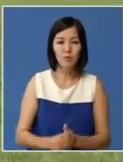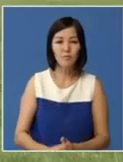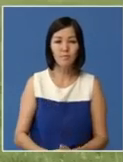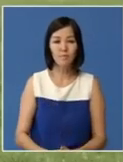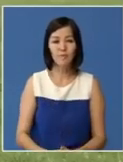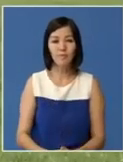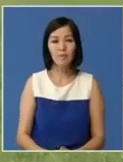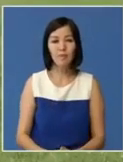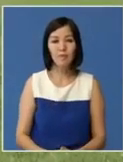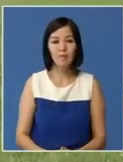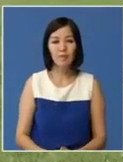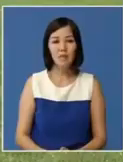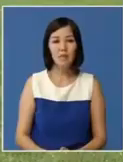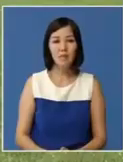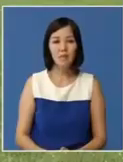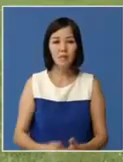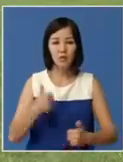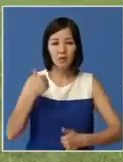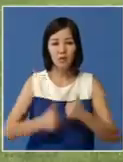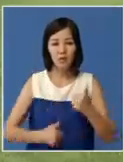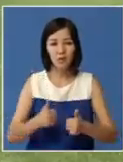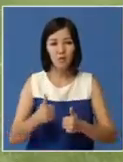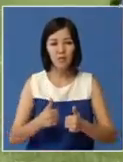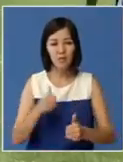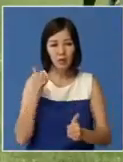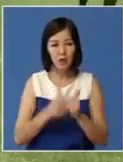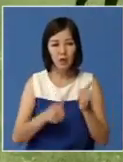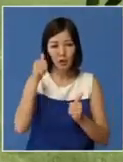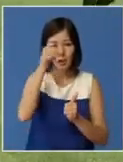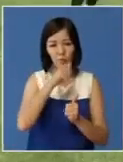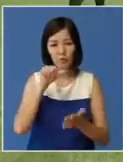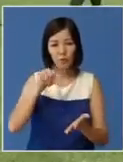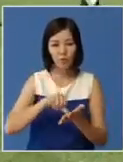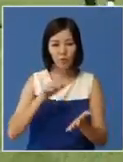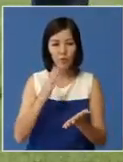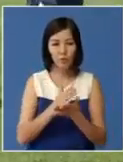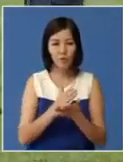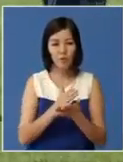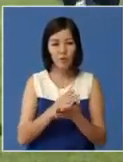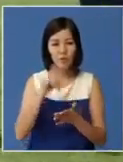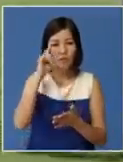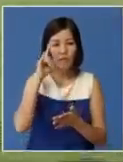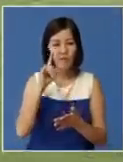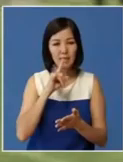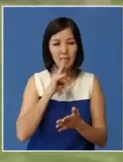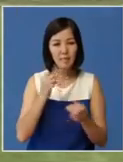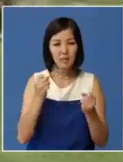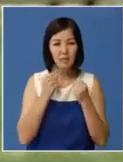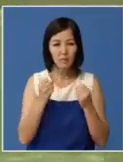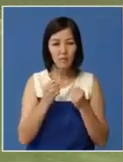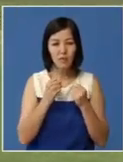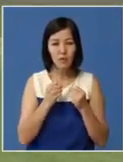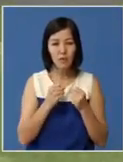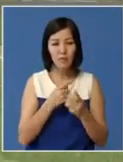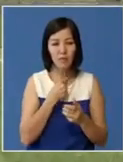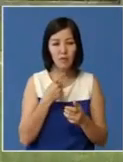есептеймін. Есей Жеңісұлы турнир ең алғаш ұйымдастырылғалы қатысып, шеберлігін сынап жүрген журналистің бірі. Қазақстанның белгілі спорт шолушысы